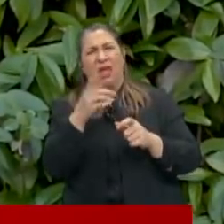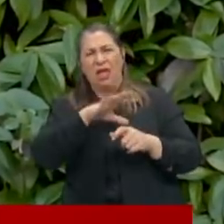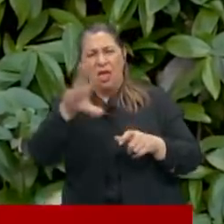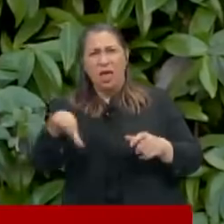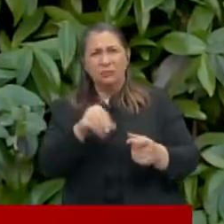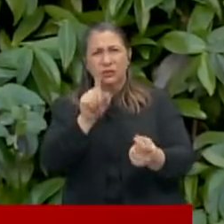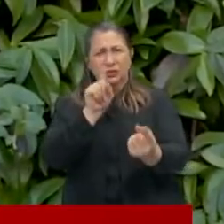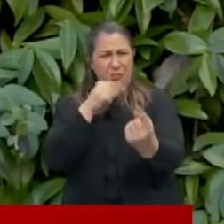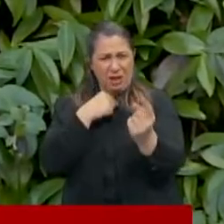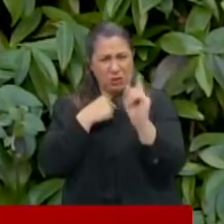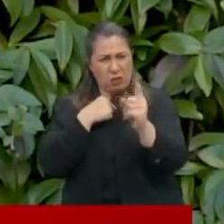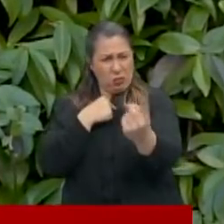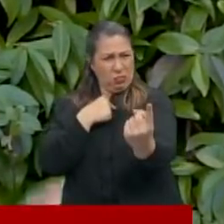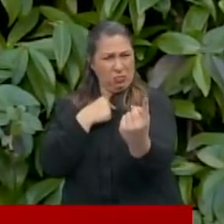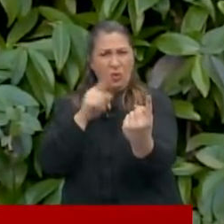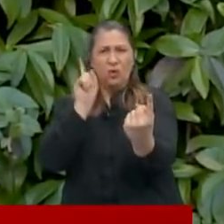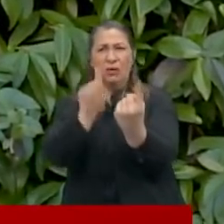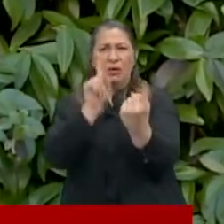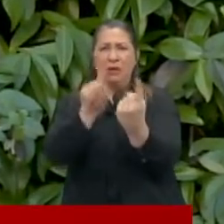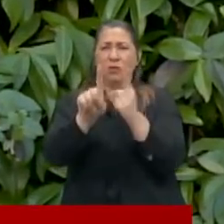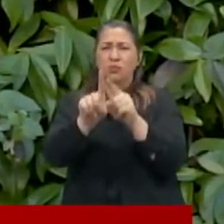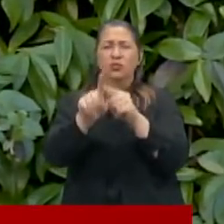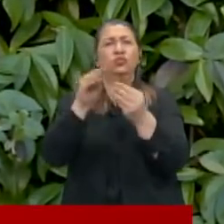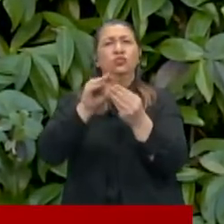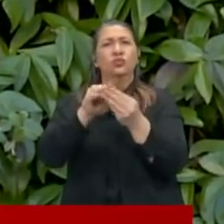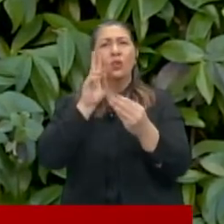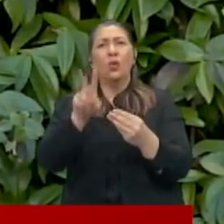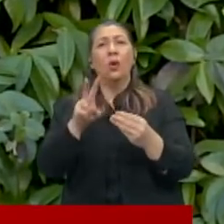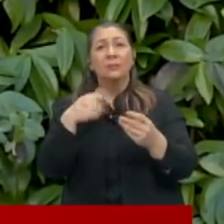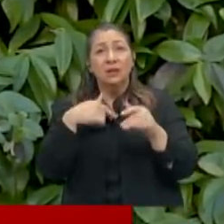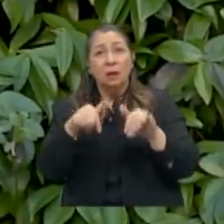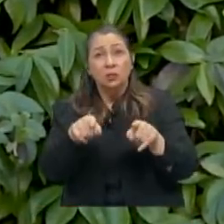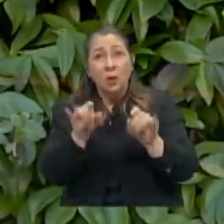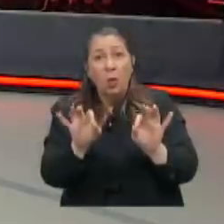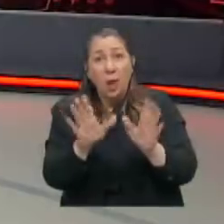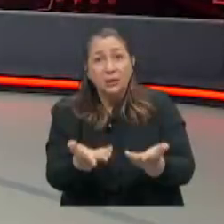hepsi karşı taraftan geliyor. Kendisinde hiç suç görmüyor. Biz aslında buraya geldik.